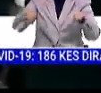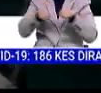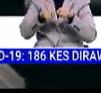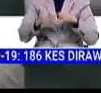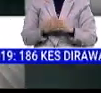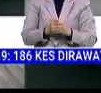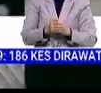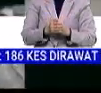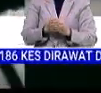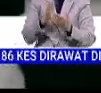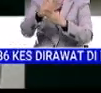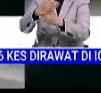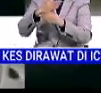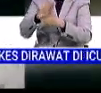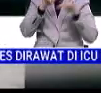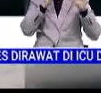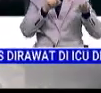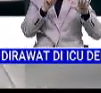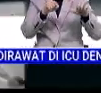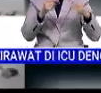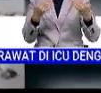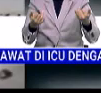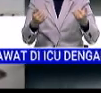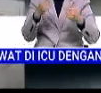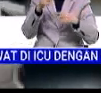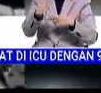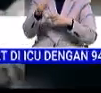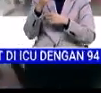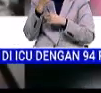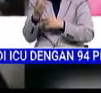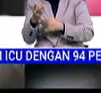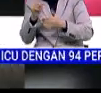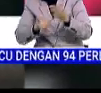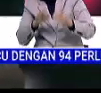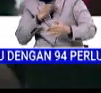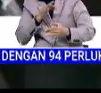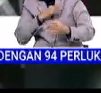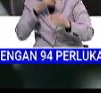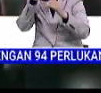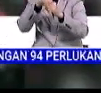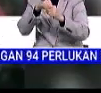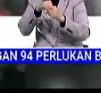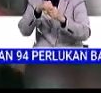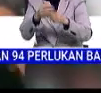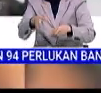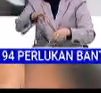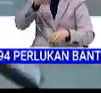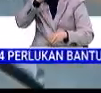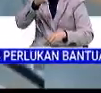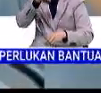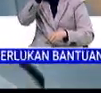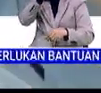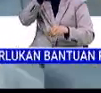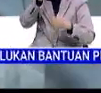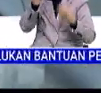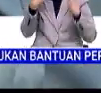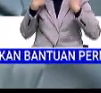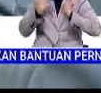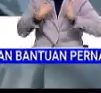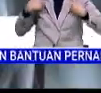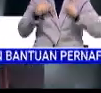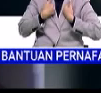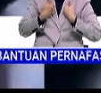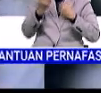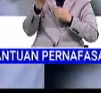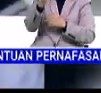laman sosial Twitter, Adila Kaman berkata dia mula menyedari sesuatu yang aneh berlaku apabila menghidu bau seakan bangkai daripada